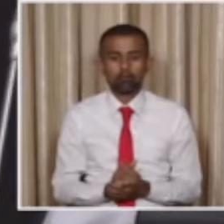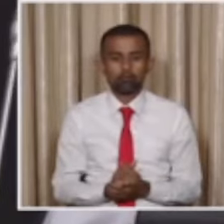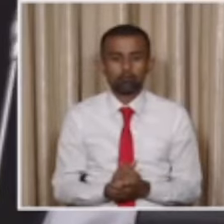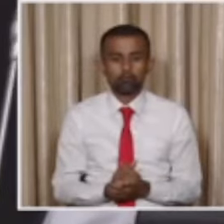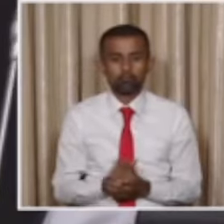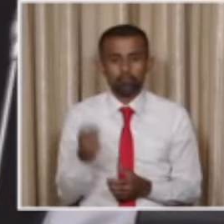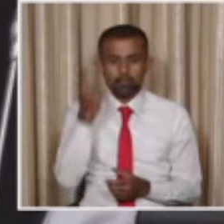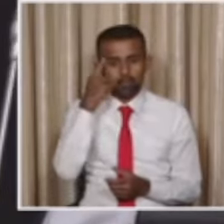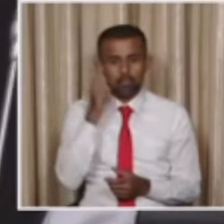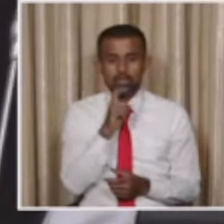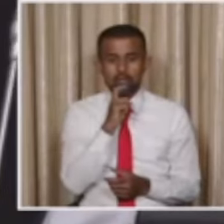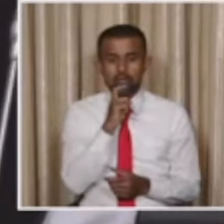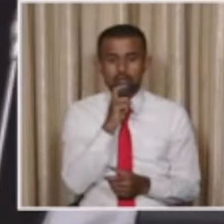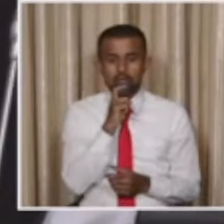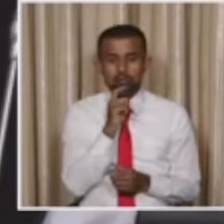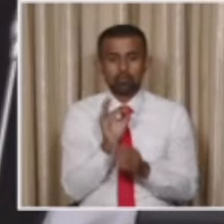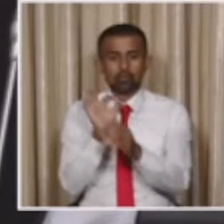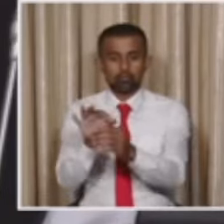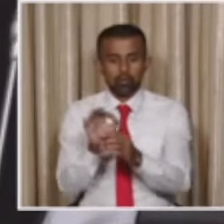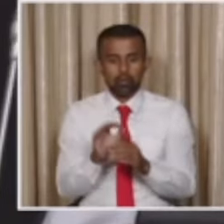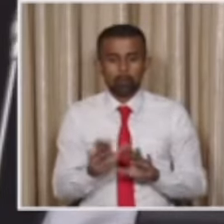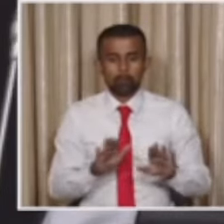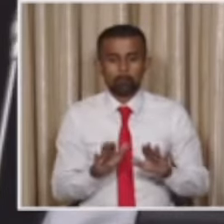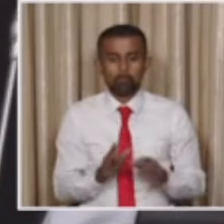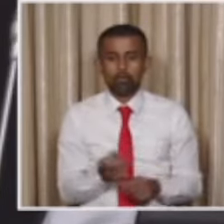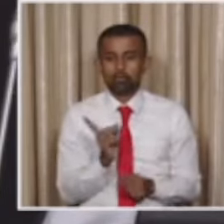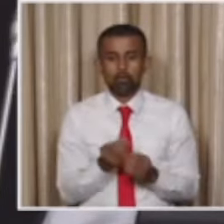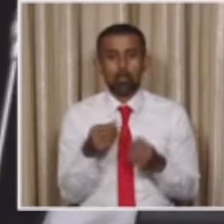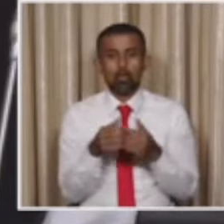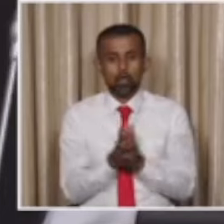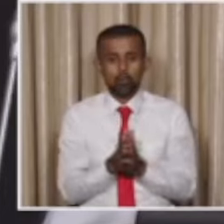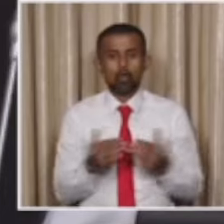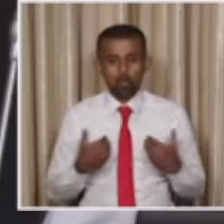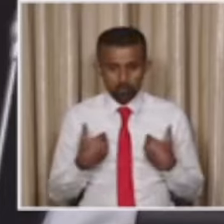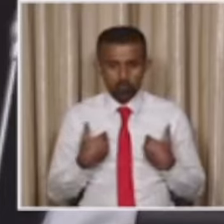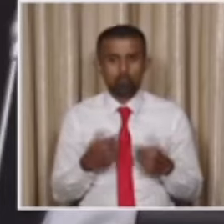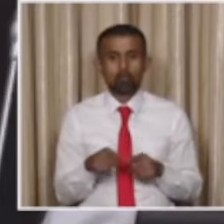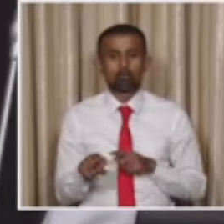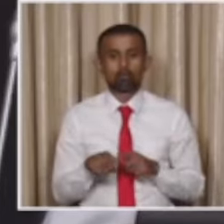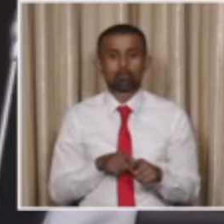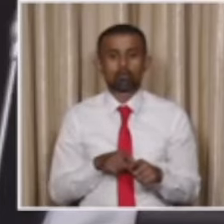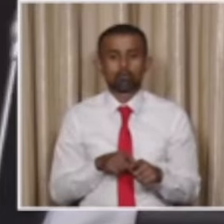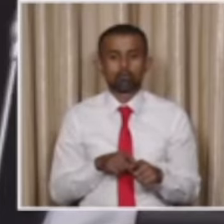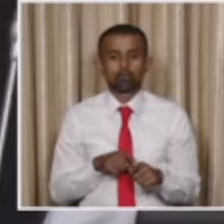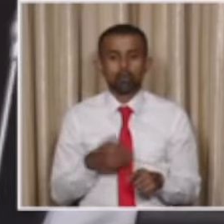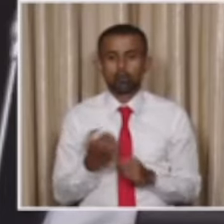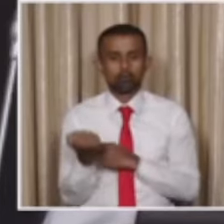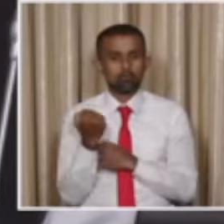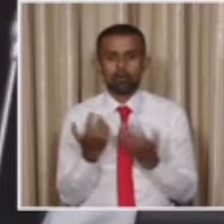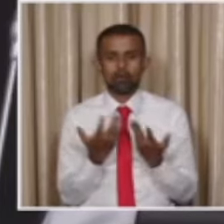ඒගොල්ලෝ හිතන් ඉන්නේ මේ නඩුකාරීන්ට පත් කරන්නේ, පාලනය කරන්නේ, දඬුවම් කරන්නේ ඔක්කොම කරන්න ඕන අපි කියලා. අපි දෙහෙම වලයක්